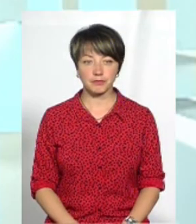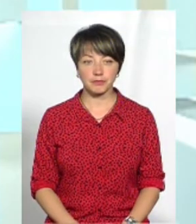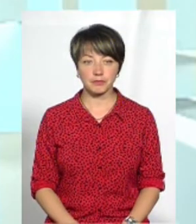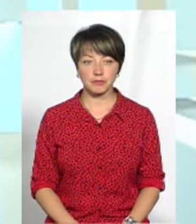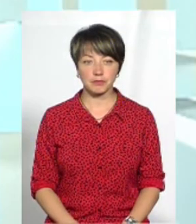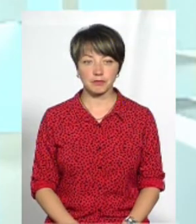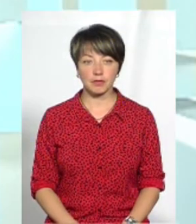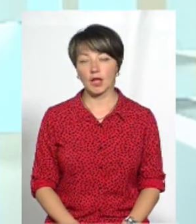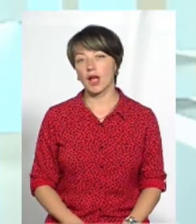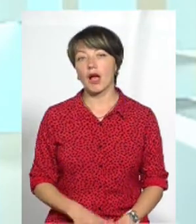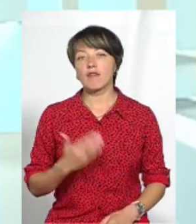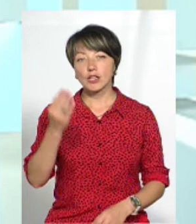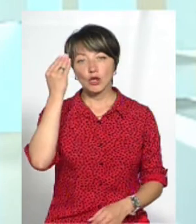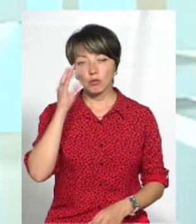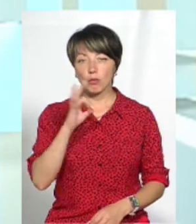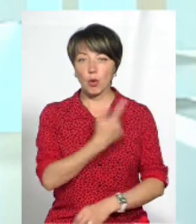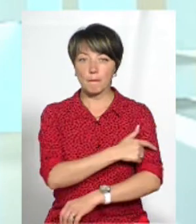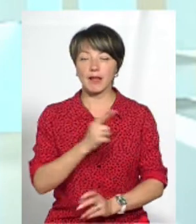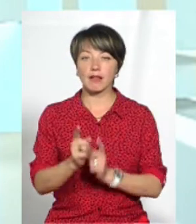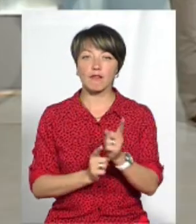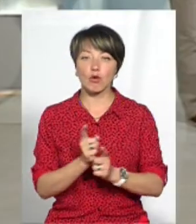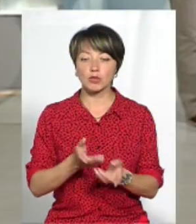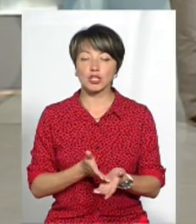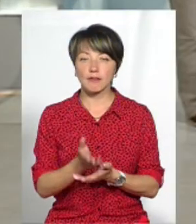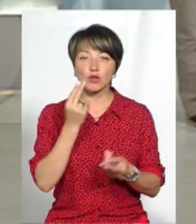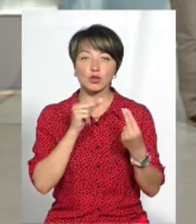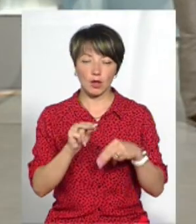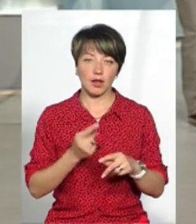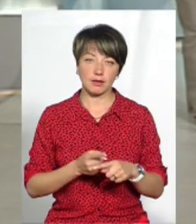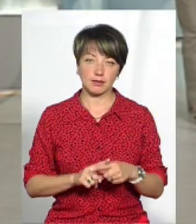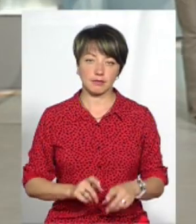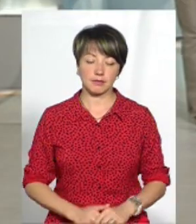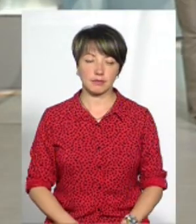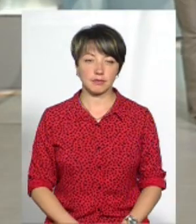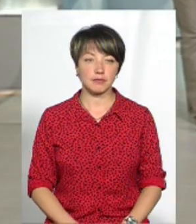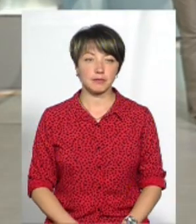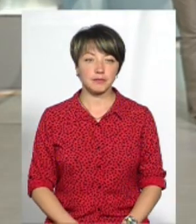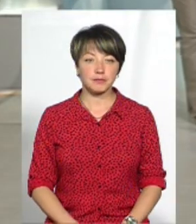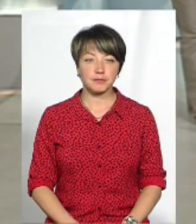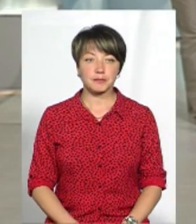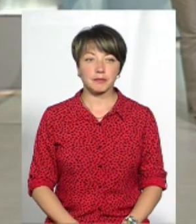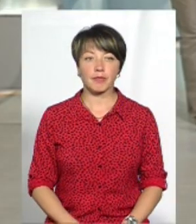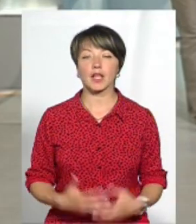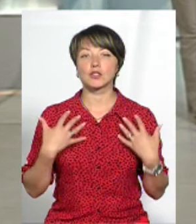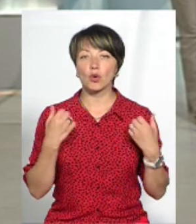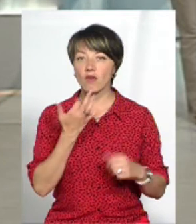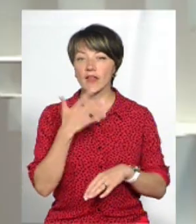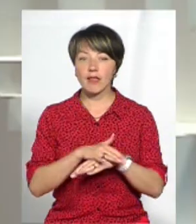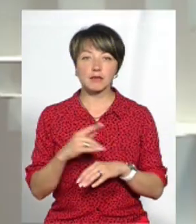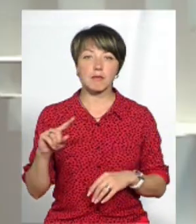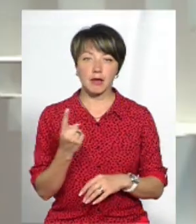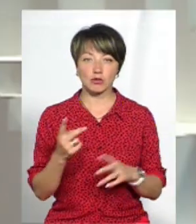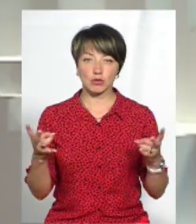От ваша думка стосовно медреформи і які шляхи вдосконалення її ви бачите? Здоров'я нації взагалі це